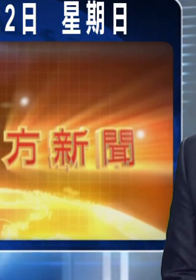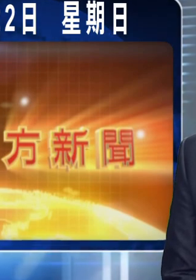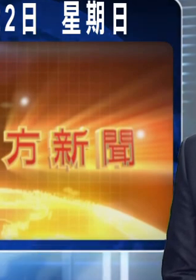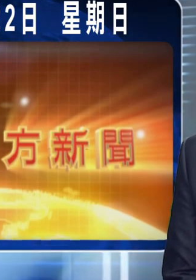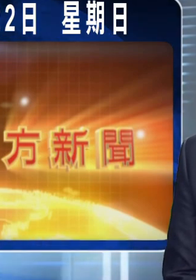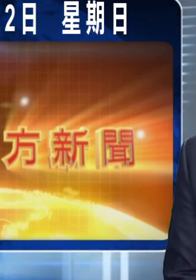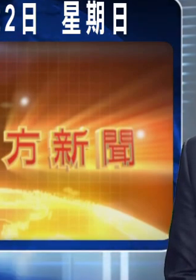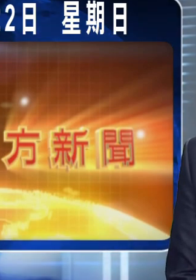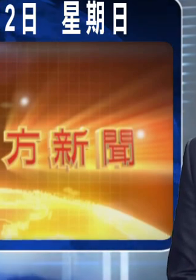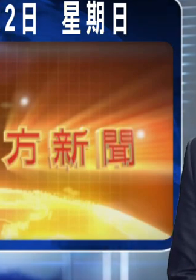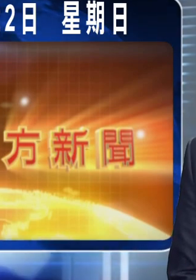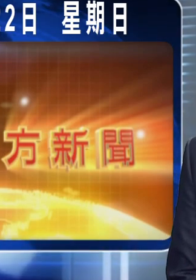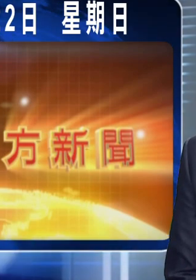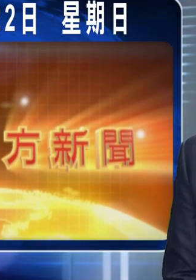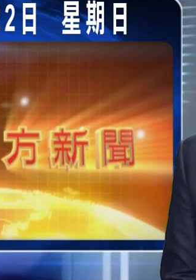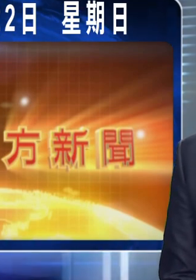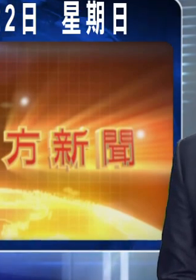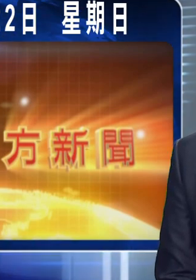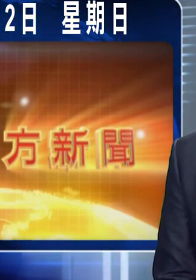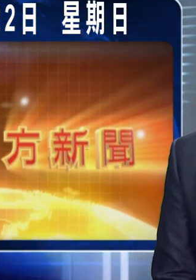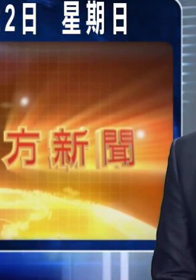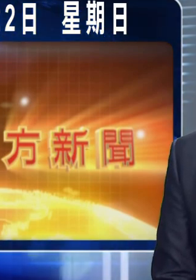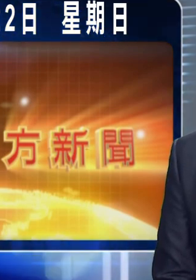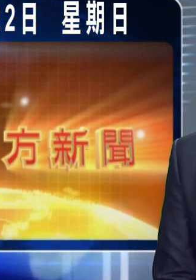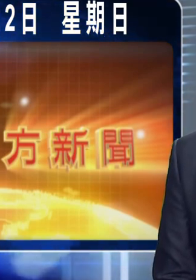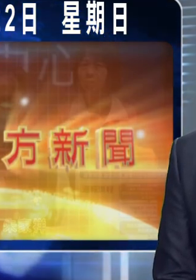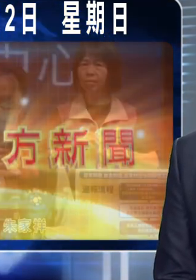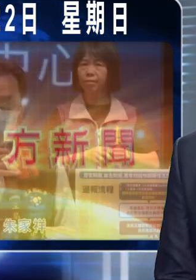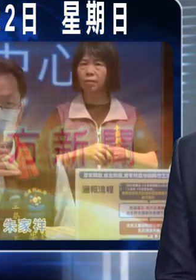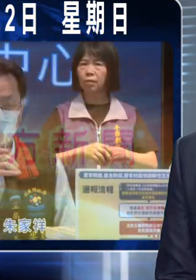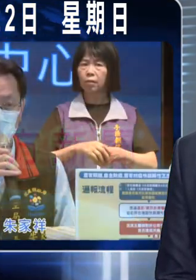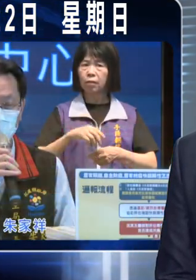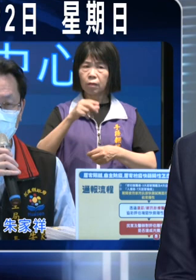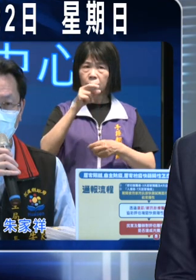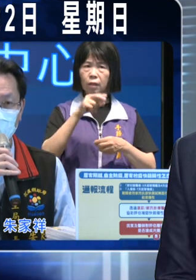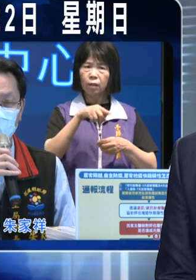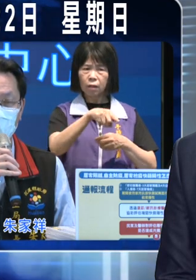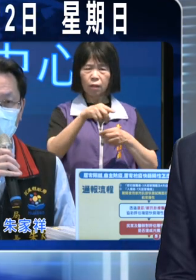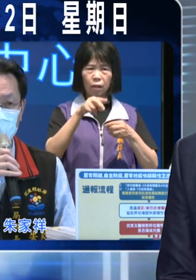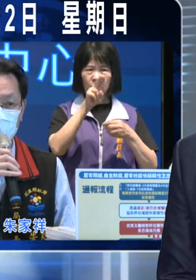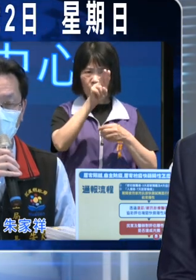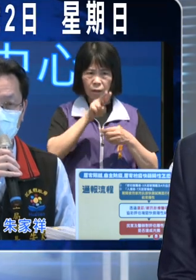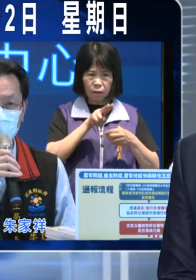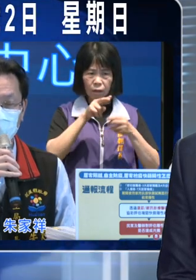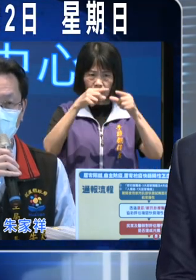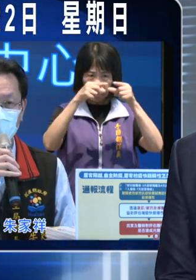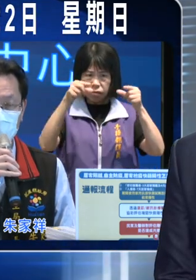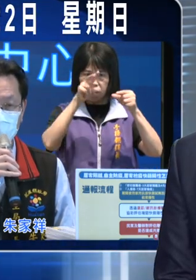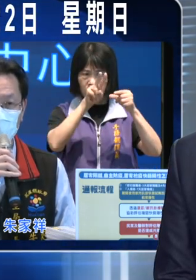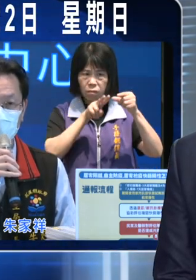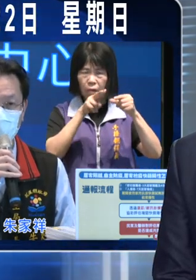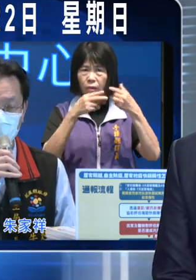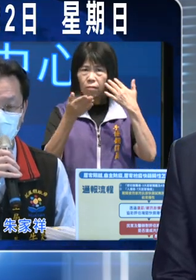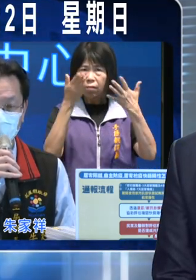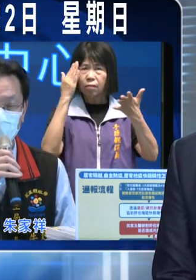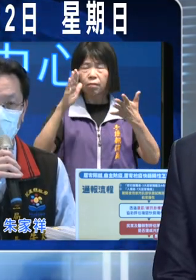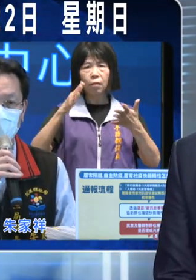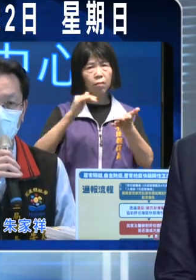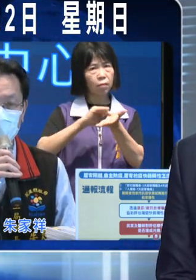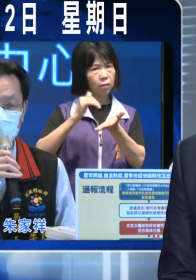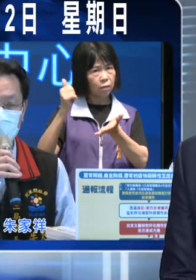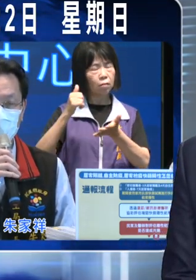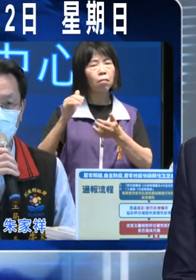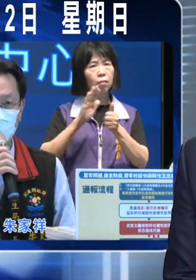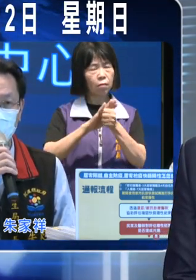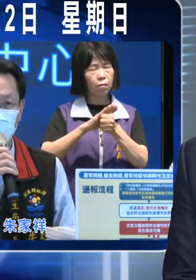中央疫情指挥中心宣布，快筛阳性及确诊扩大适用的对象。而为了强化原住民族以